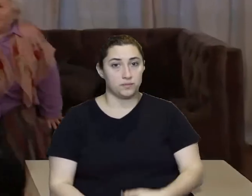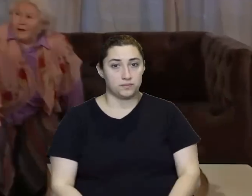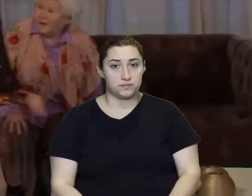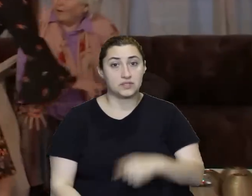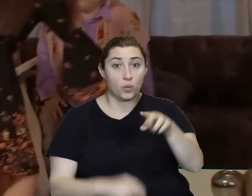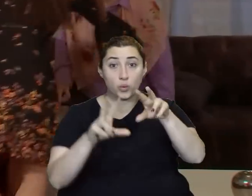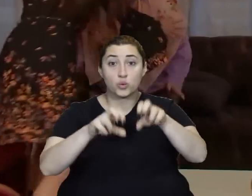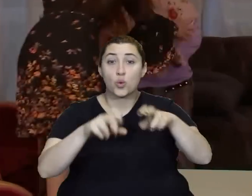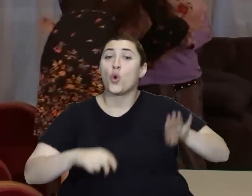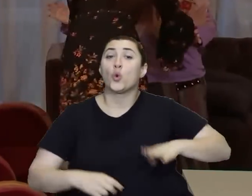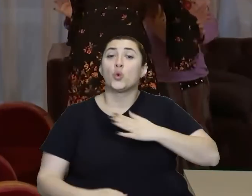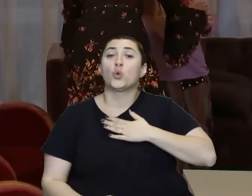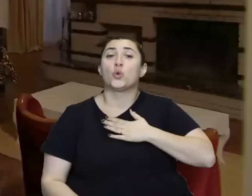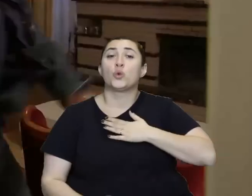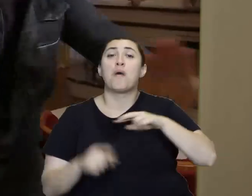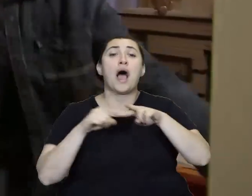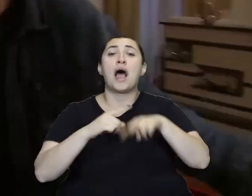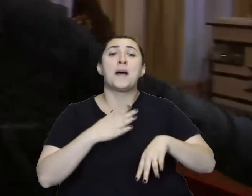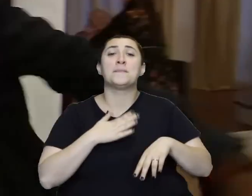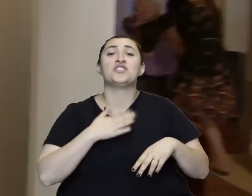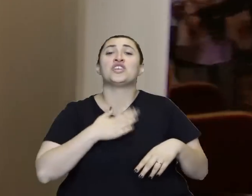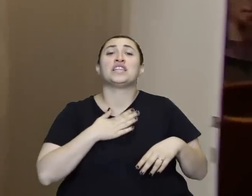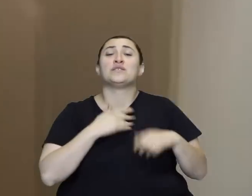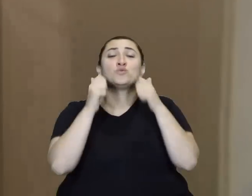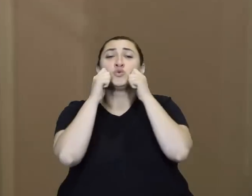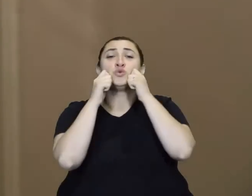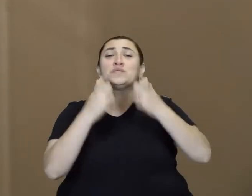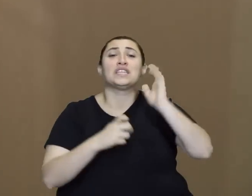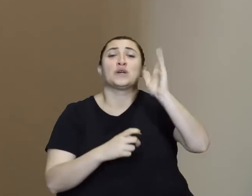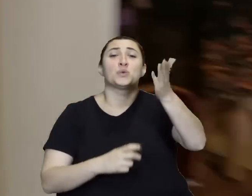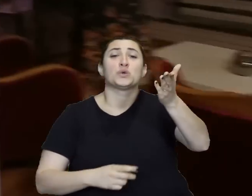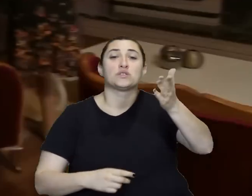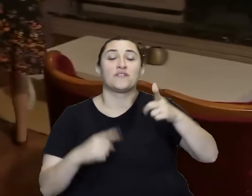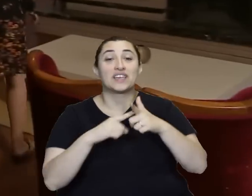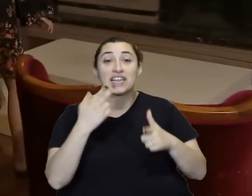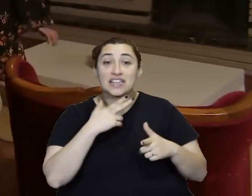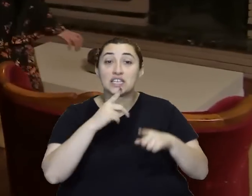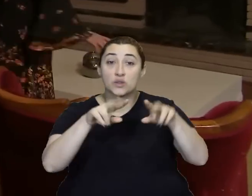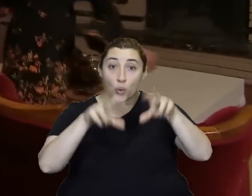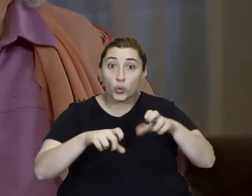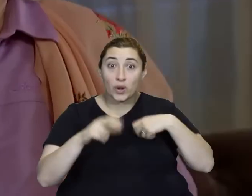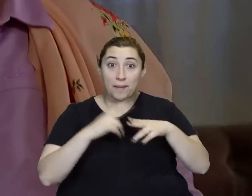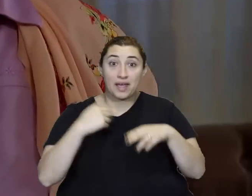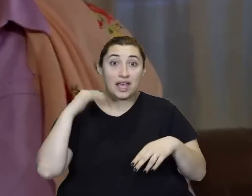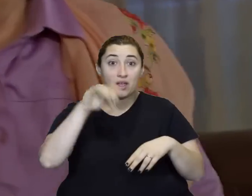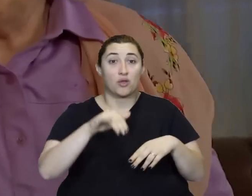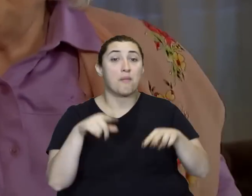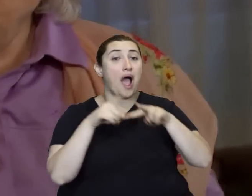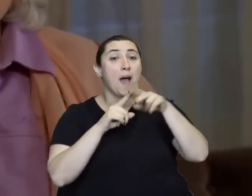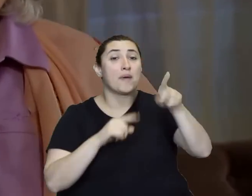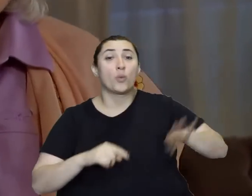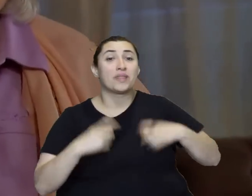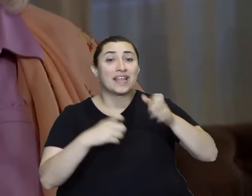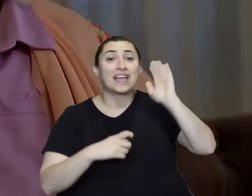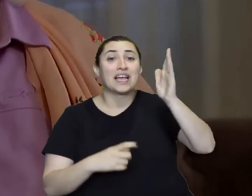etti. Odaya yürüdü. Sen otur. Oğlum. Ben bakıyorum. Yok, Ahmet'im. Yok. Canım tanteşim nereye gidiyorsun? Fikriye teyzeciğim sen otur. Ben hemen geliyorum. Ahmet'im